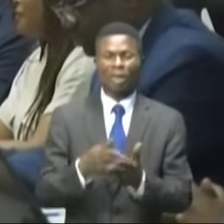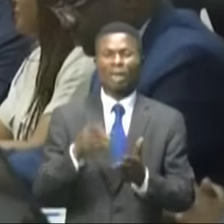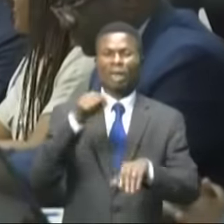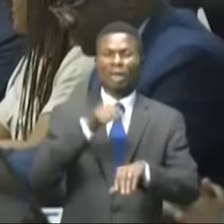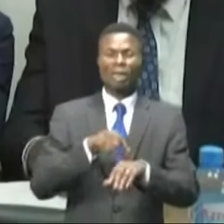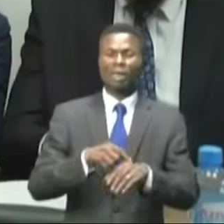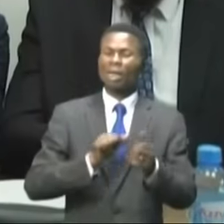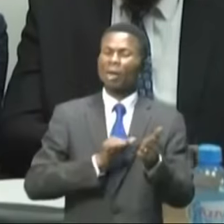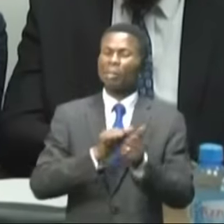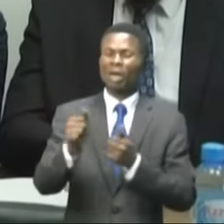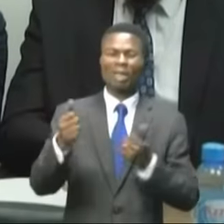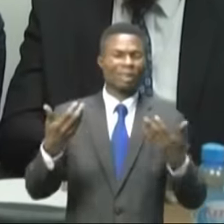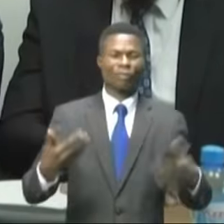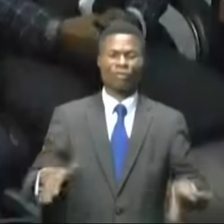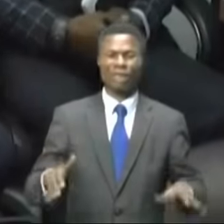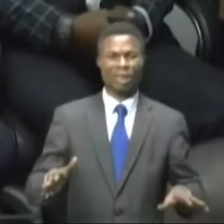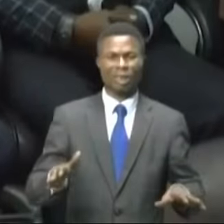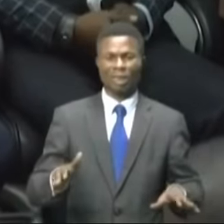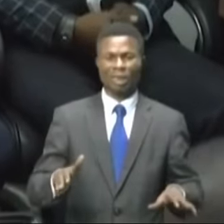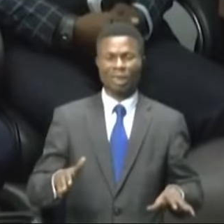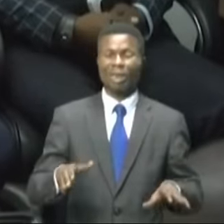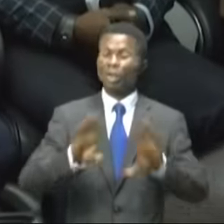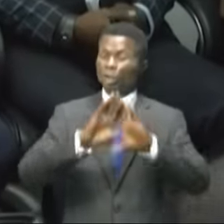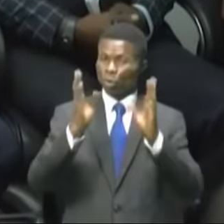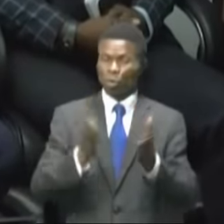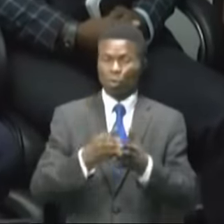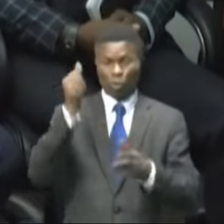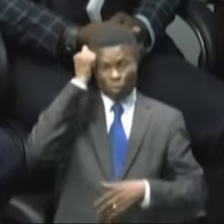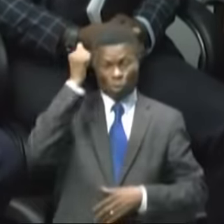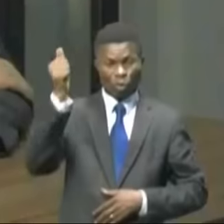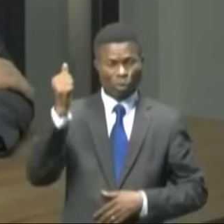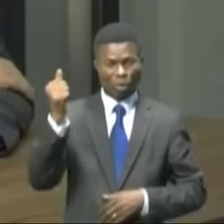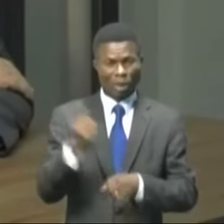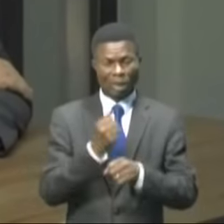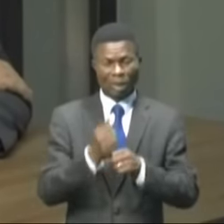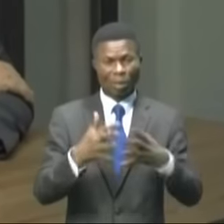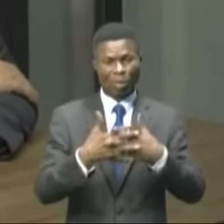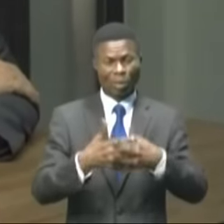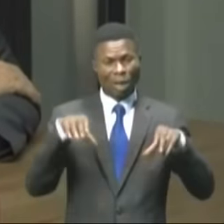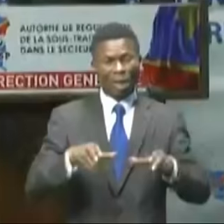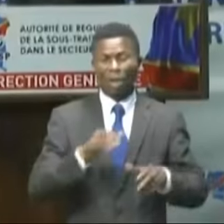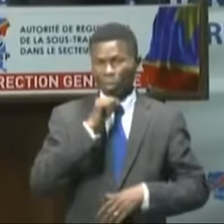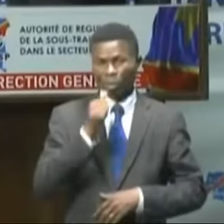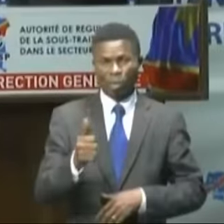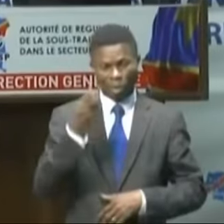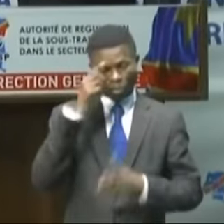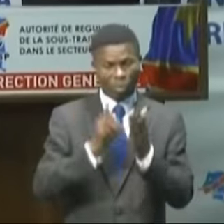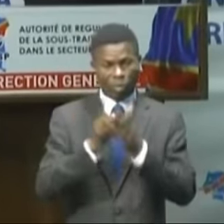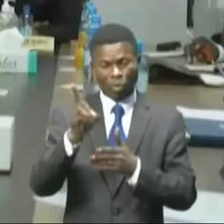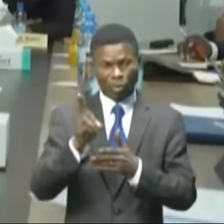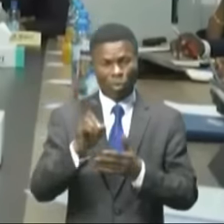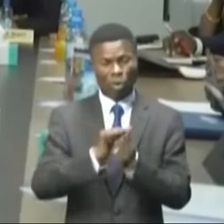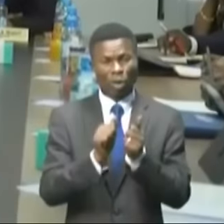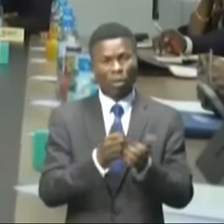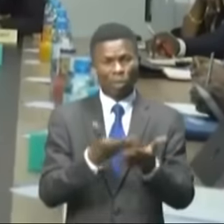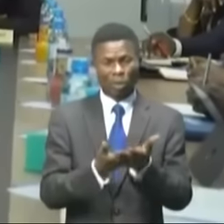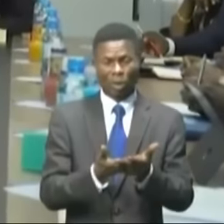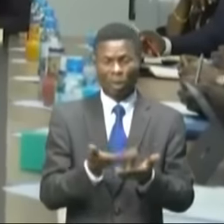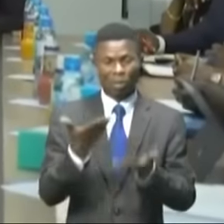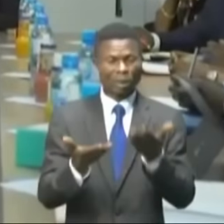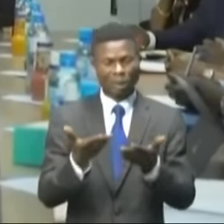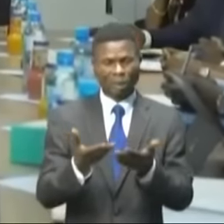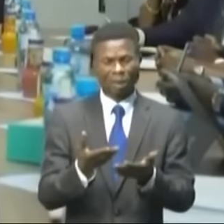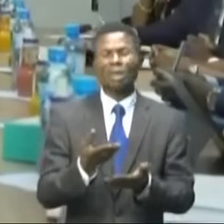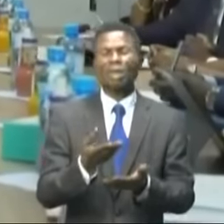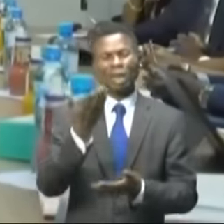est largement dépassé. Et ceux-là qui ne veulent pas travailler en partenariat avec le Congolais pour développer la chaîne des valeurs, je pense